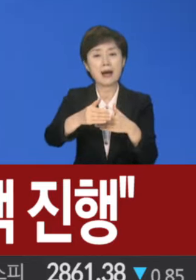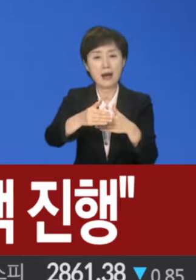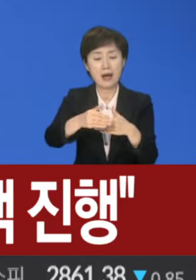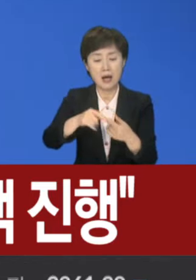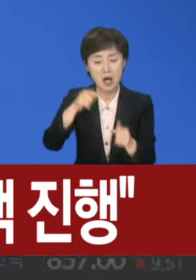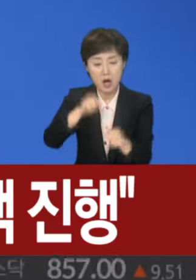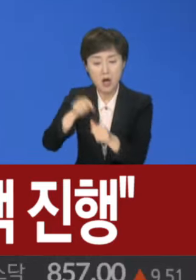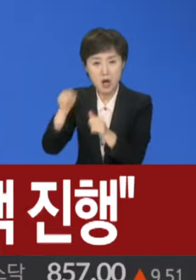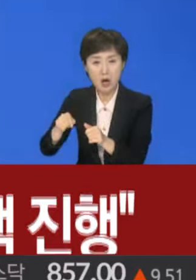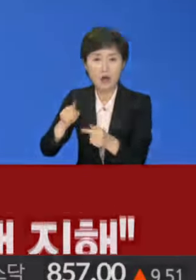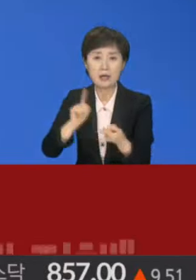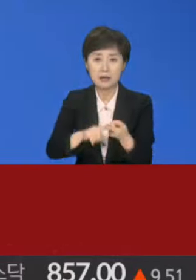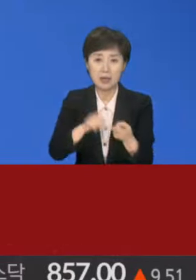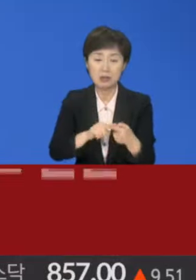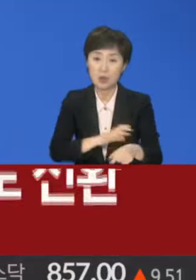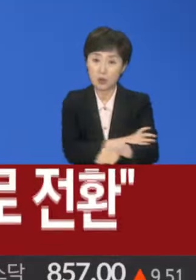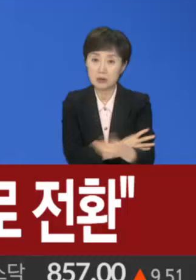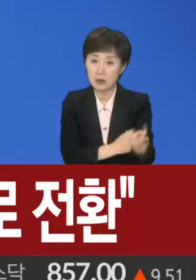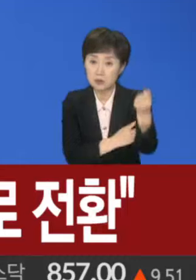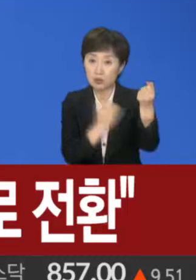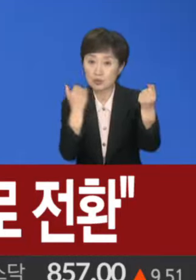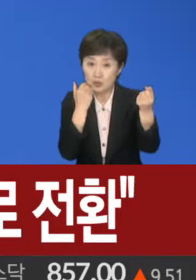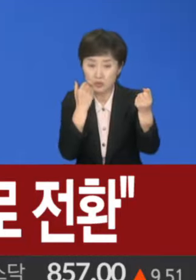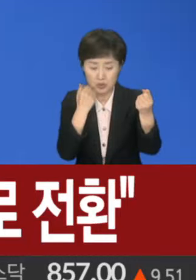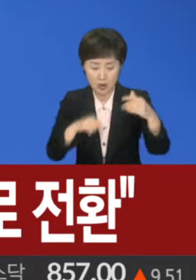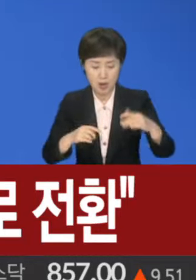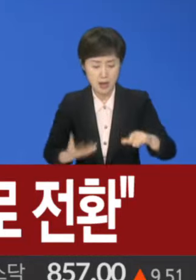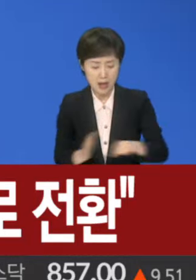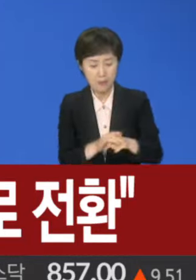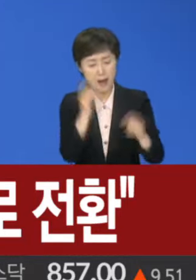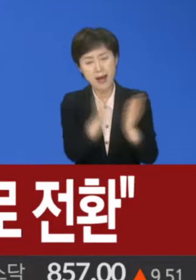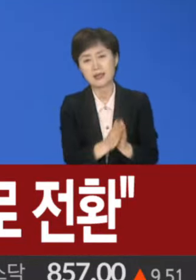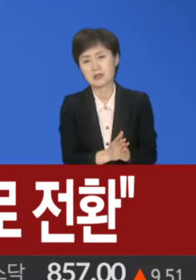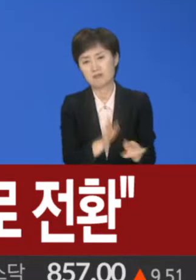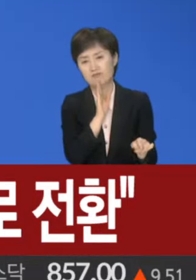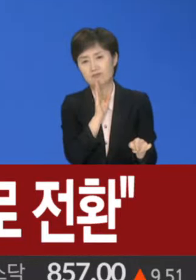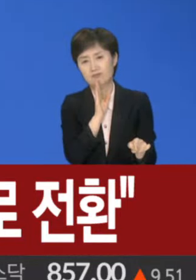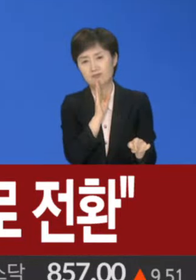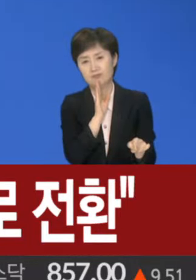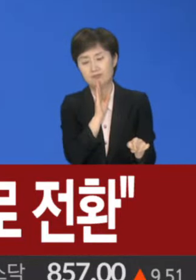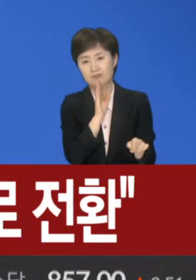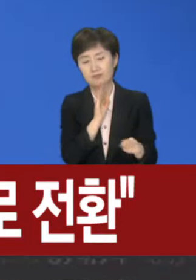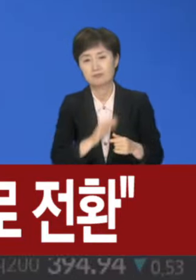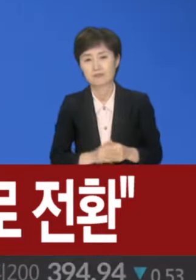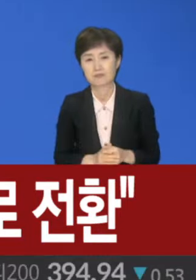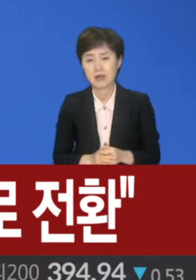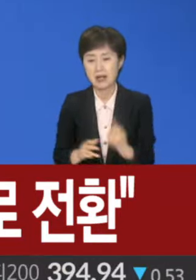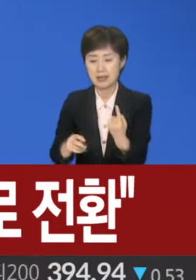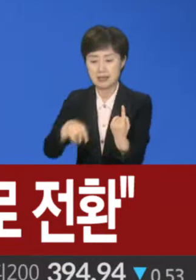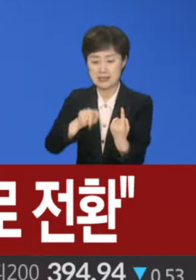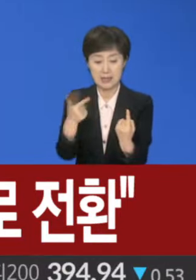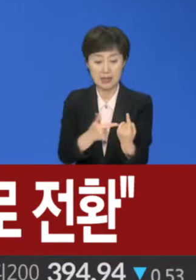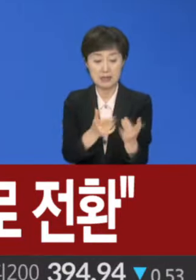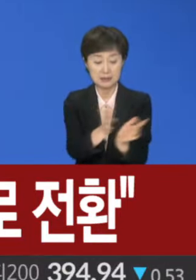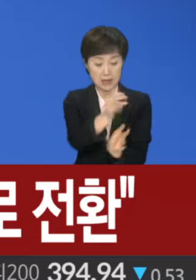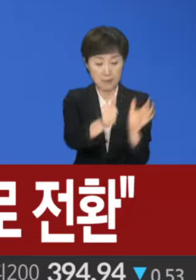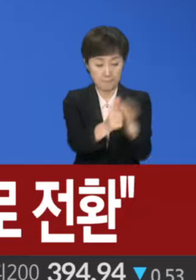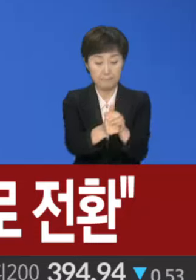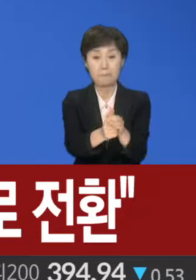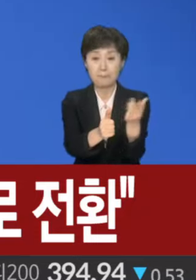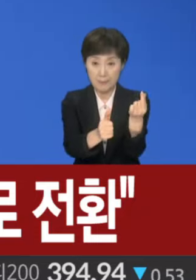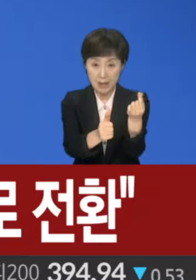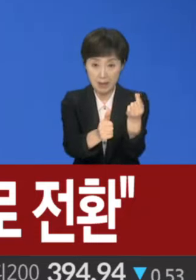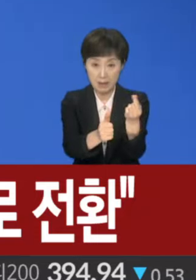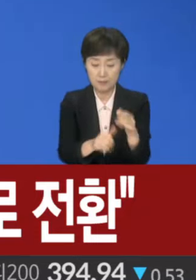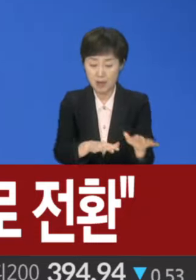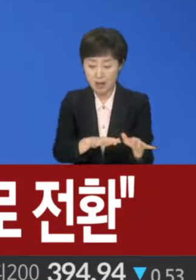하달과 현장 점검 등에 관한 권한은 내부 규정에 근거하여 원 소속 부대장인 1사단장에게 여전히 있으므로